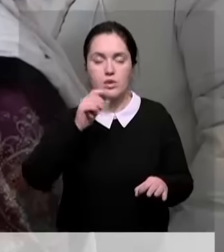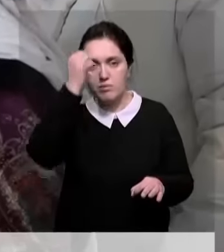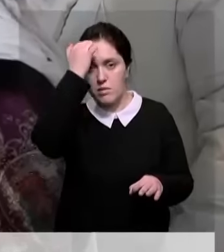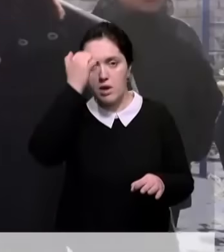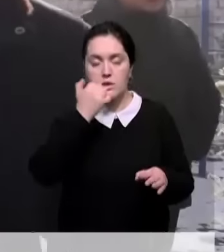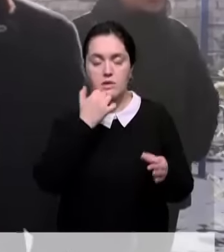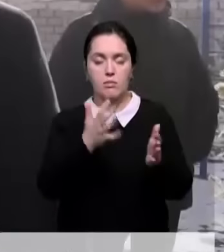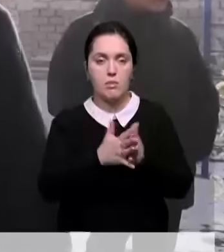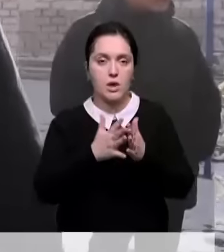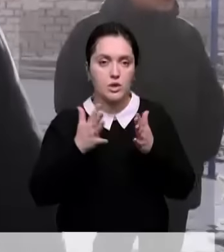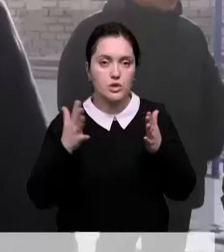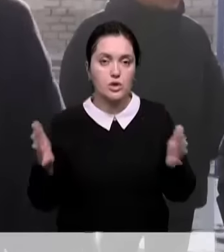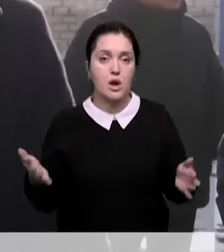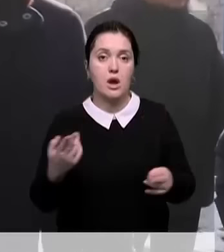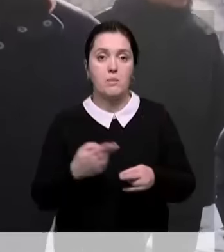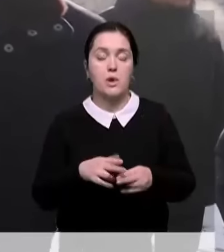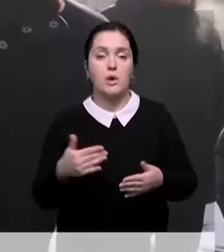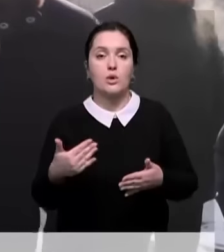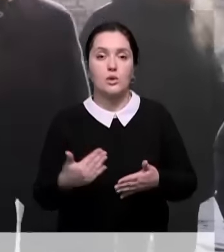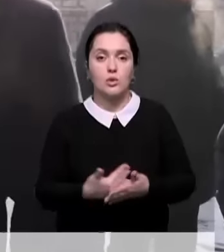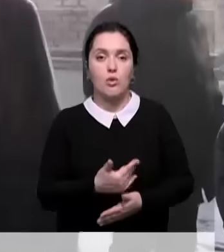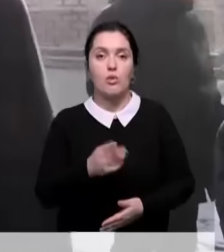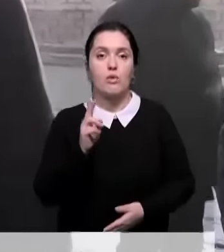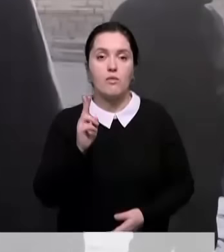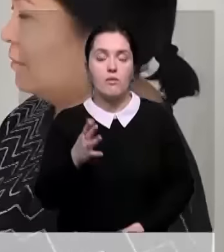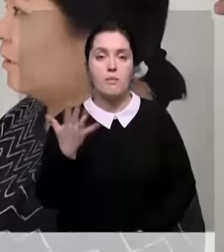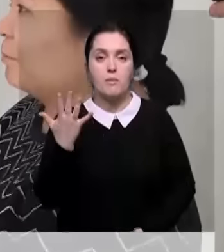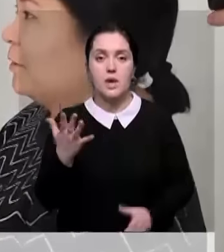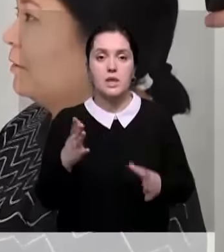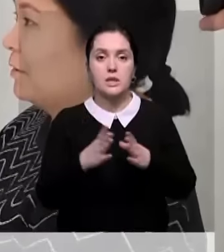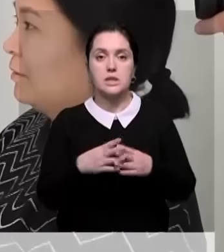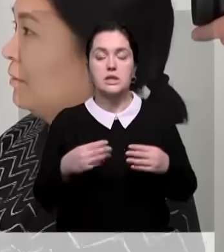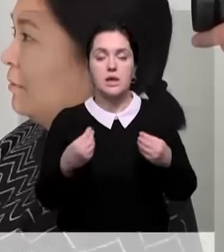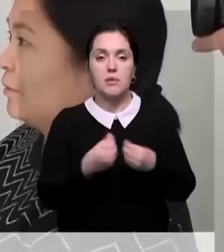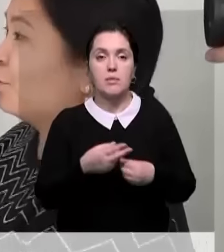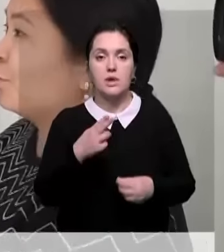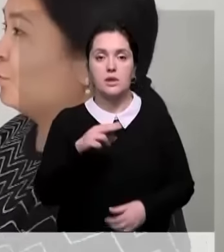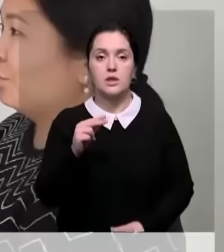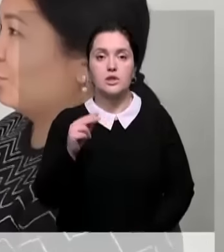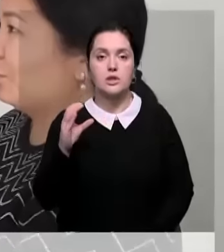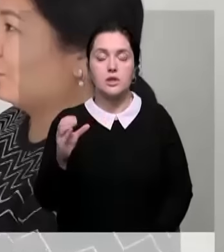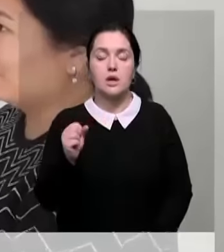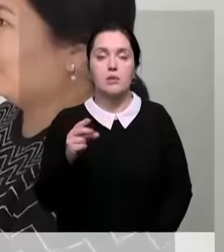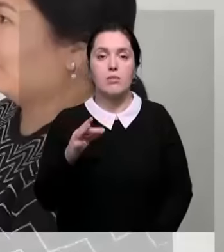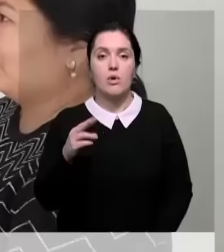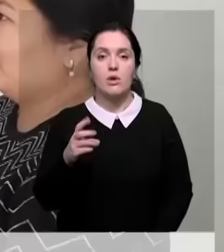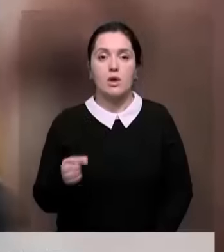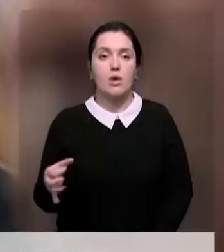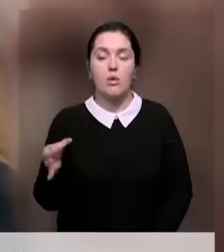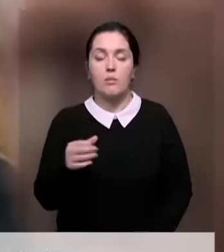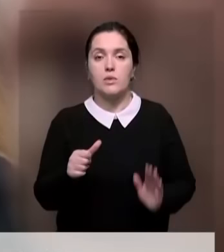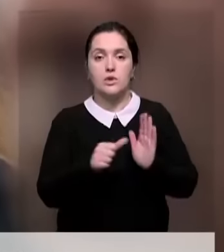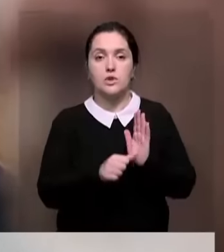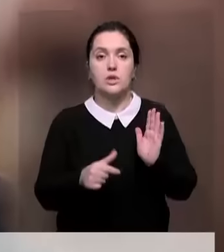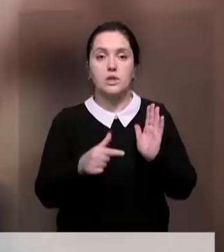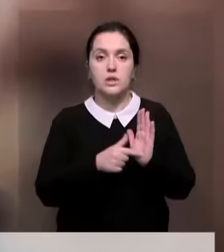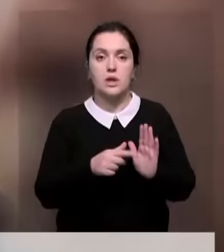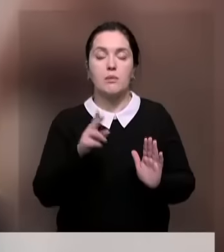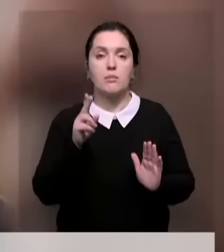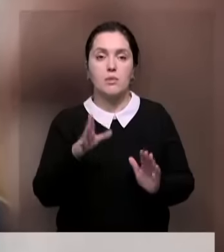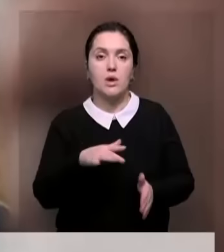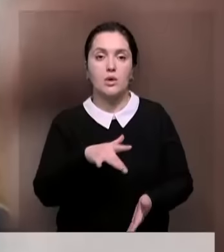большое. Обладателями новых квартир стали и 5 семей сотрудников ДЧС Акмолинской области. 67 квартир вручили